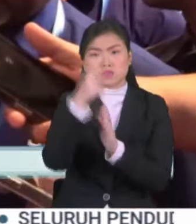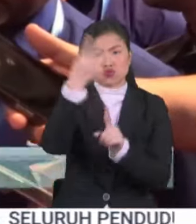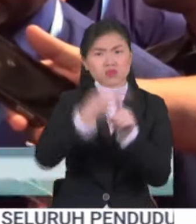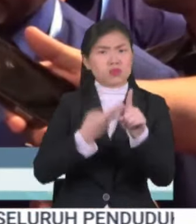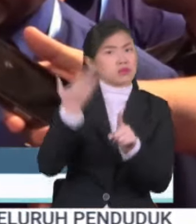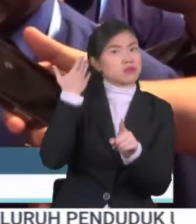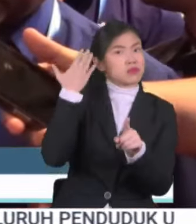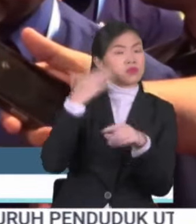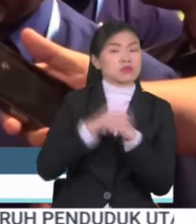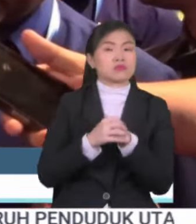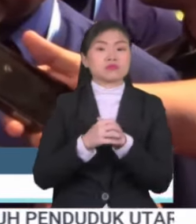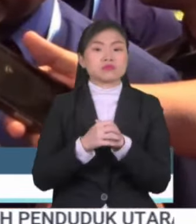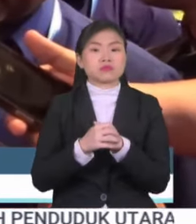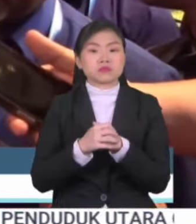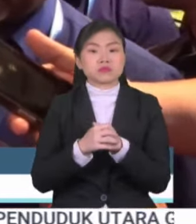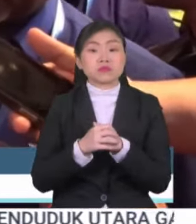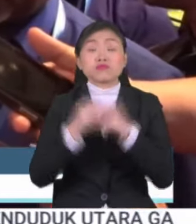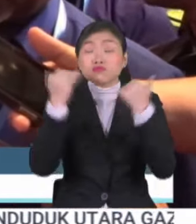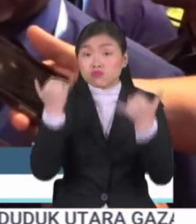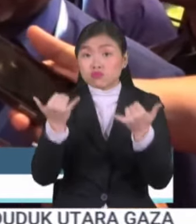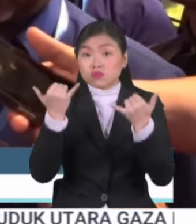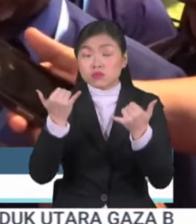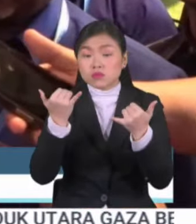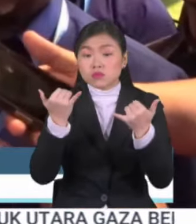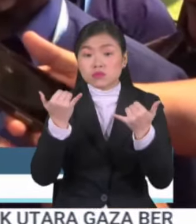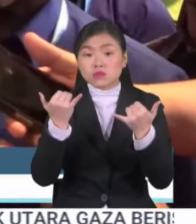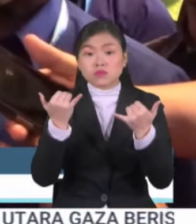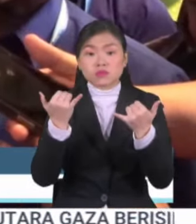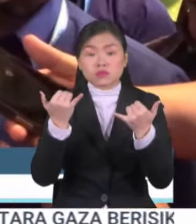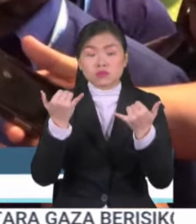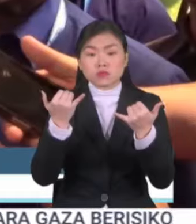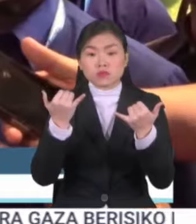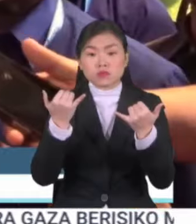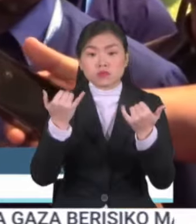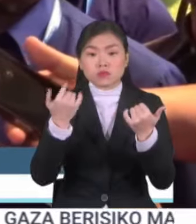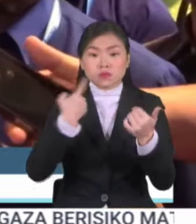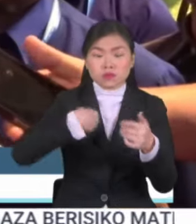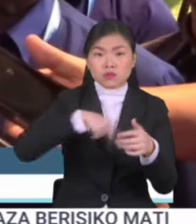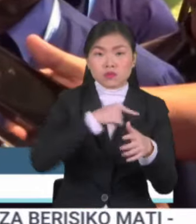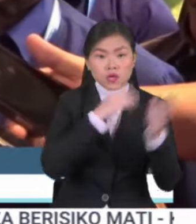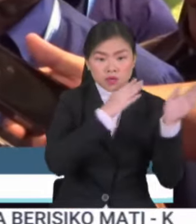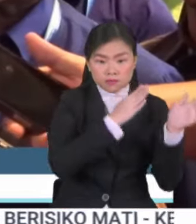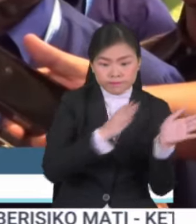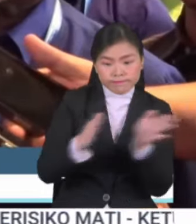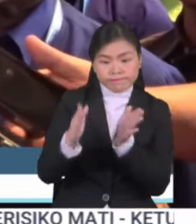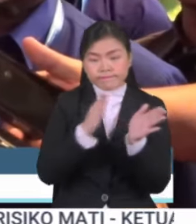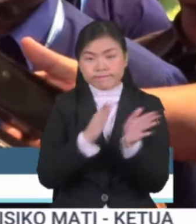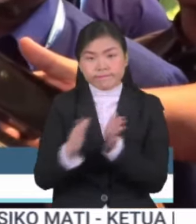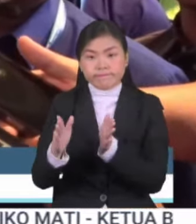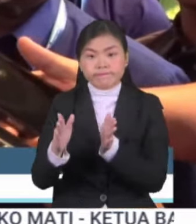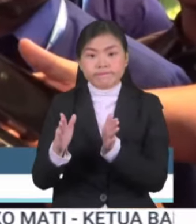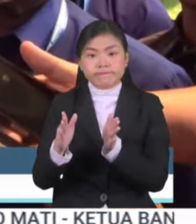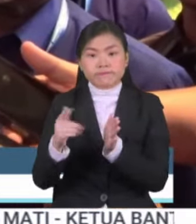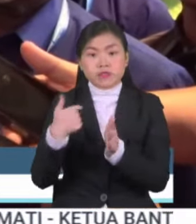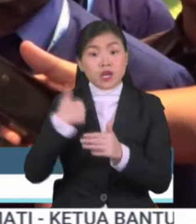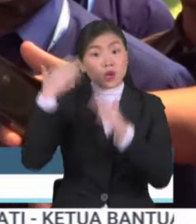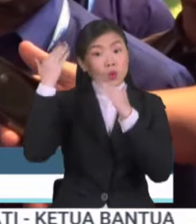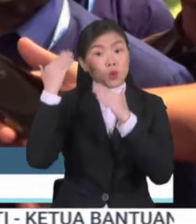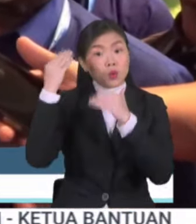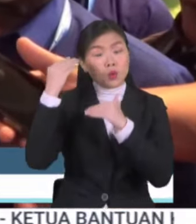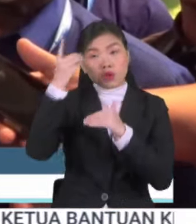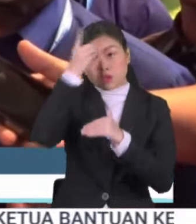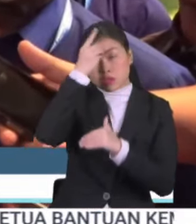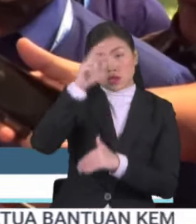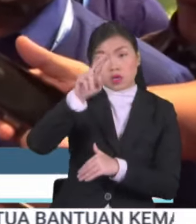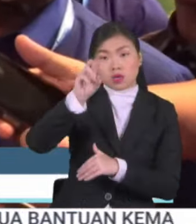dua bulan yang lalu. Ya. Jadi sekarang ini kami sedang menyusun, ya, dan saya harap Dato' Sri Diraja